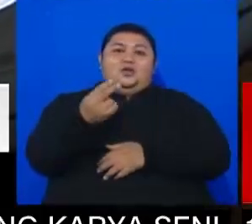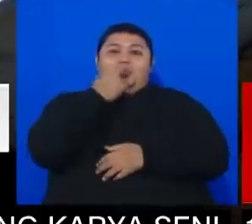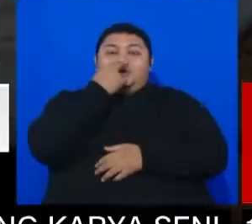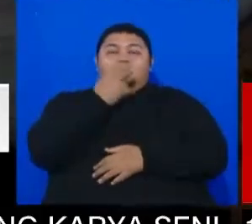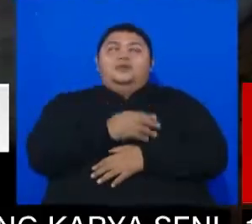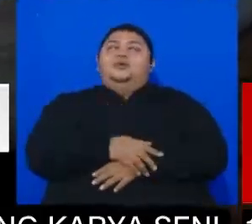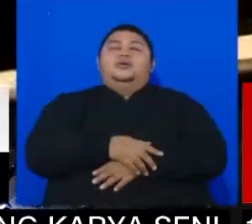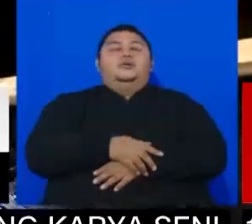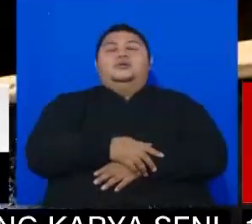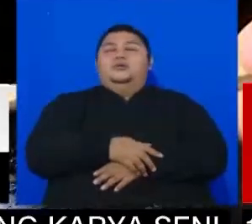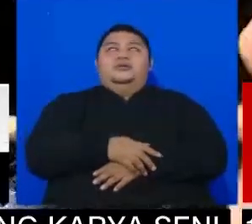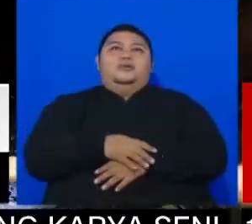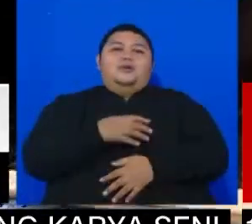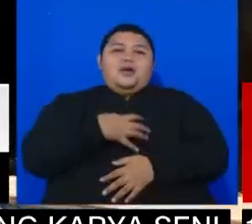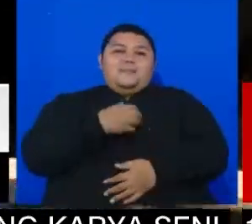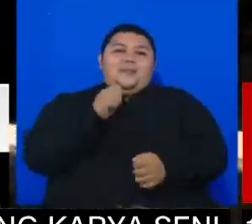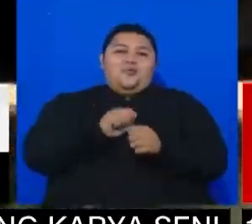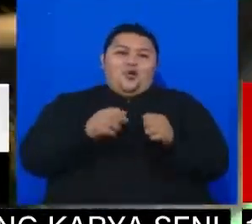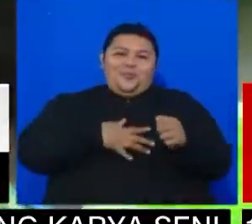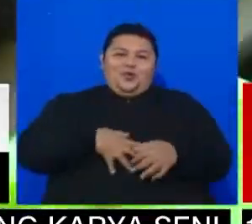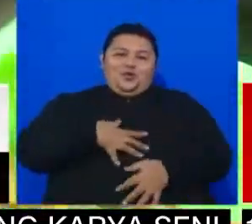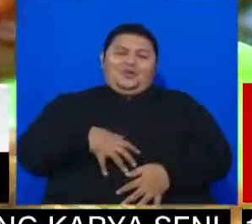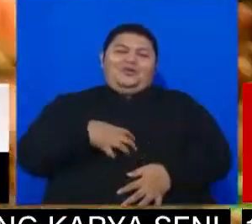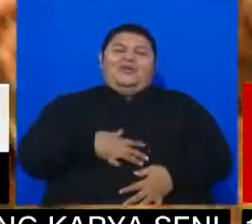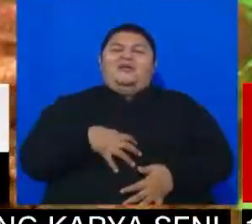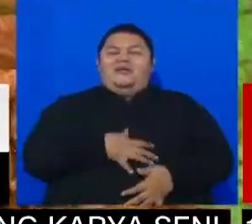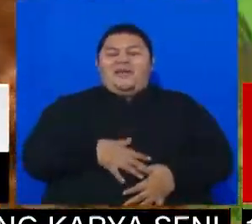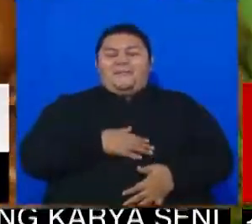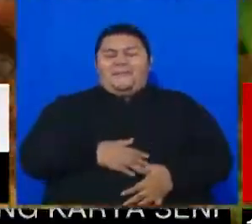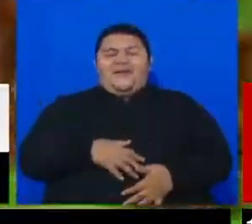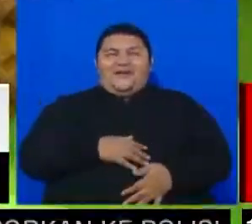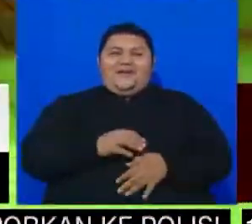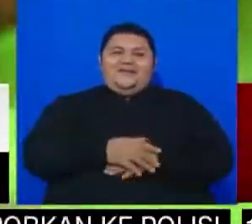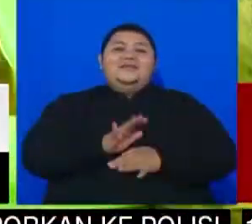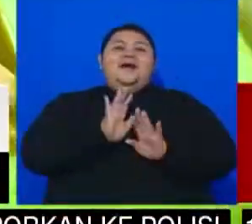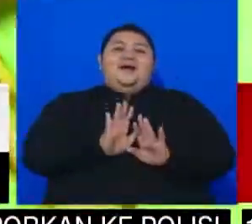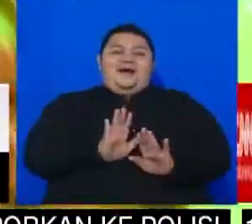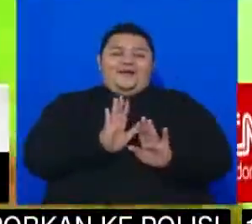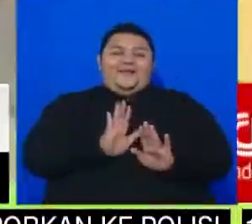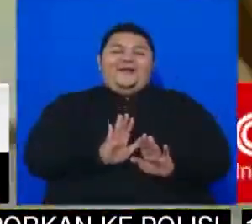ini benar-benar membuat perut keroncongan. Wah, tahan, tahan.